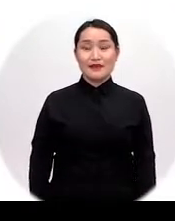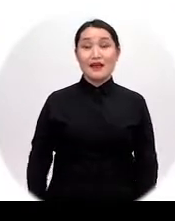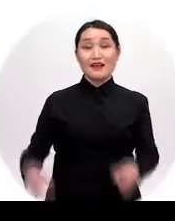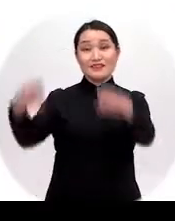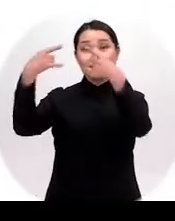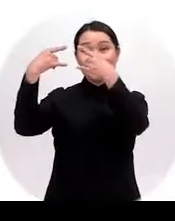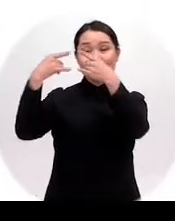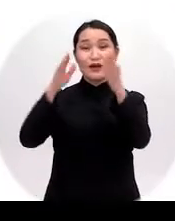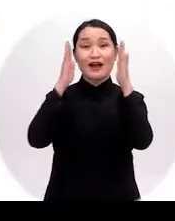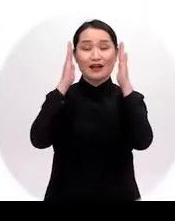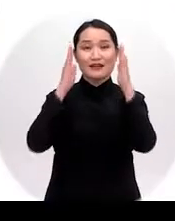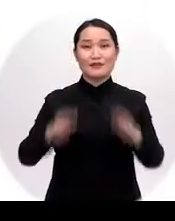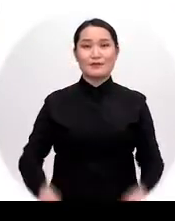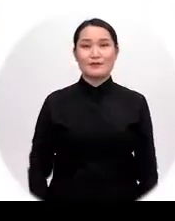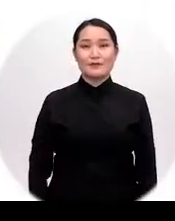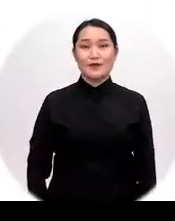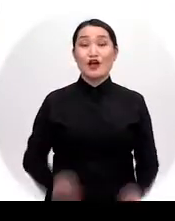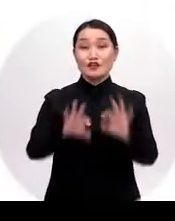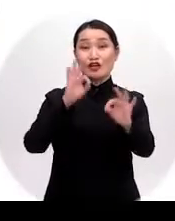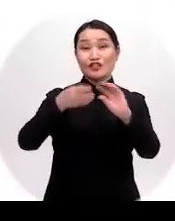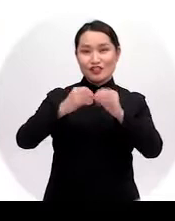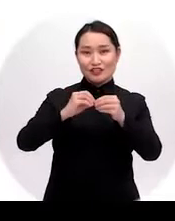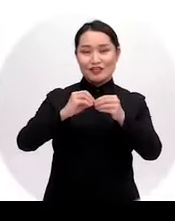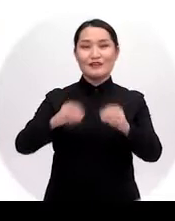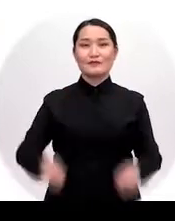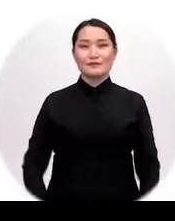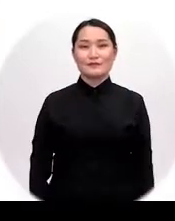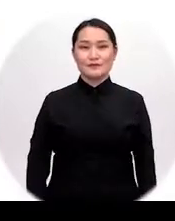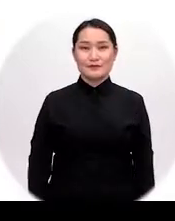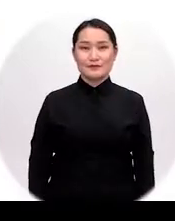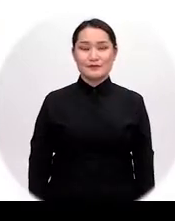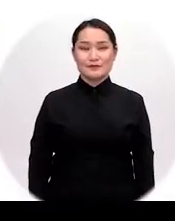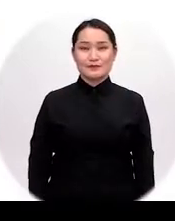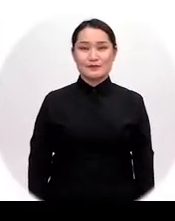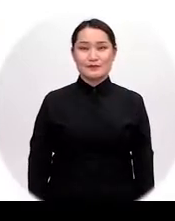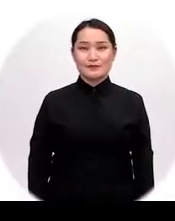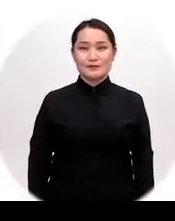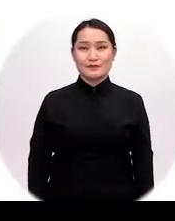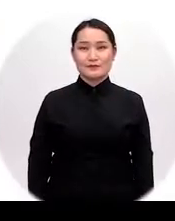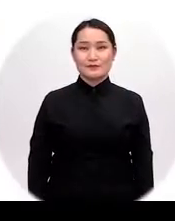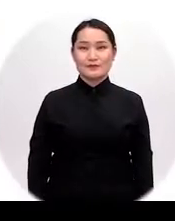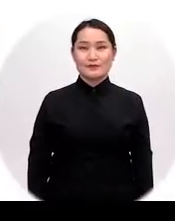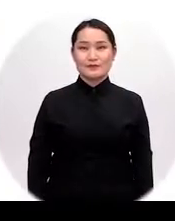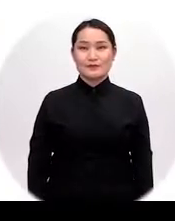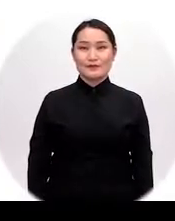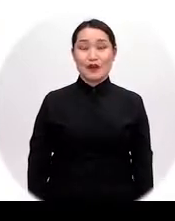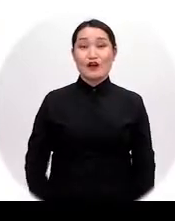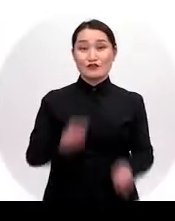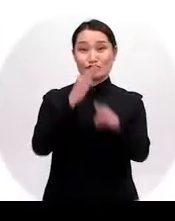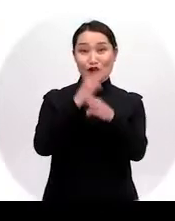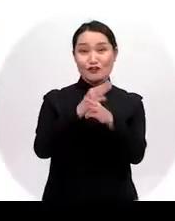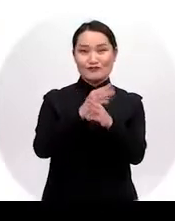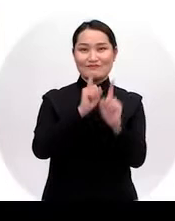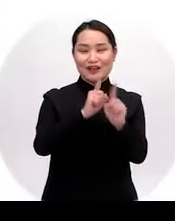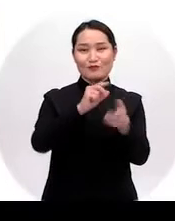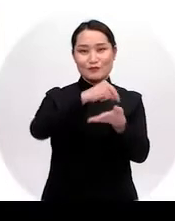дэлгэцэн дээр гарсан зурагнаас сонголтоо хийгээд та нар тооныхон дистралаар нь